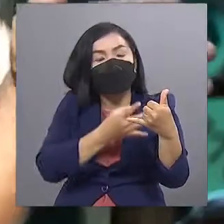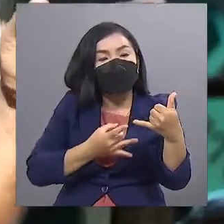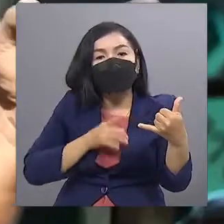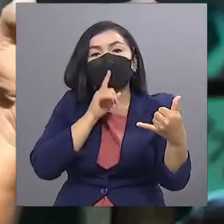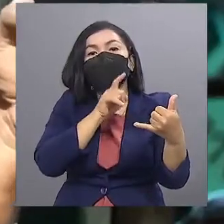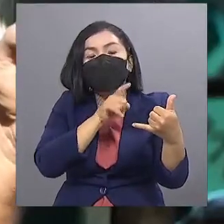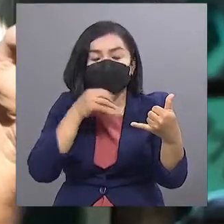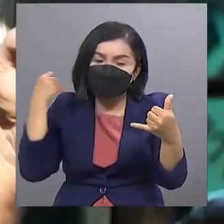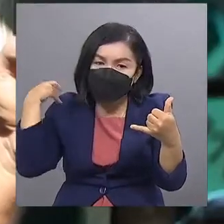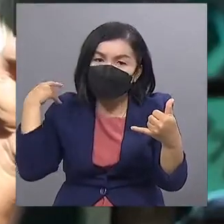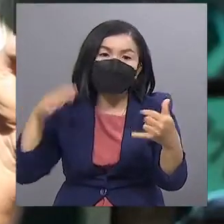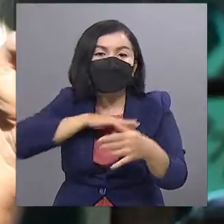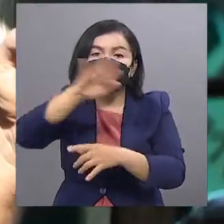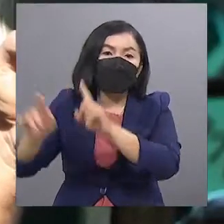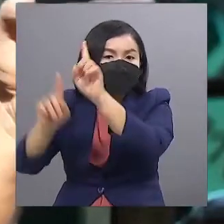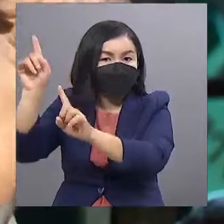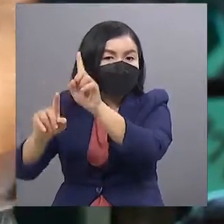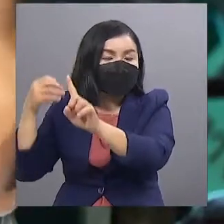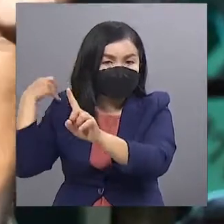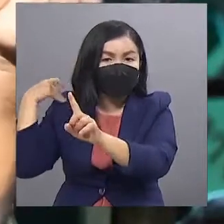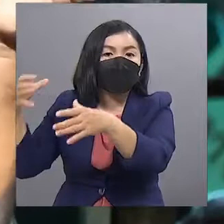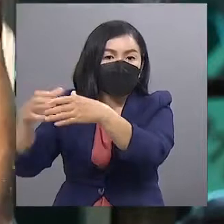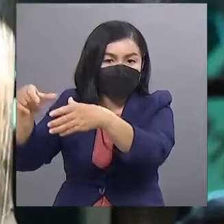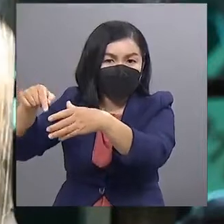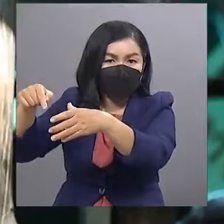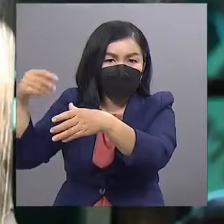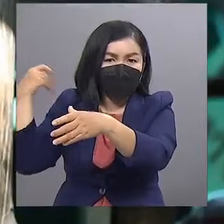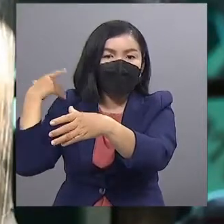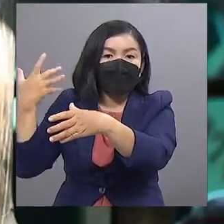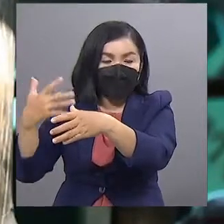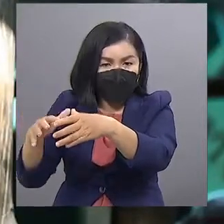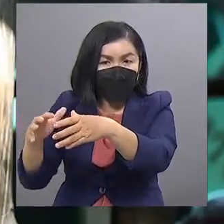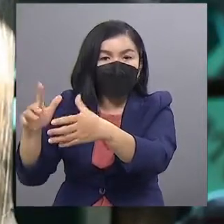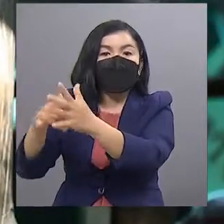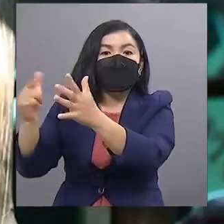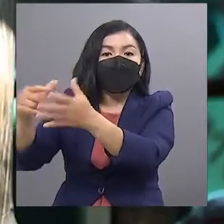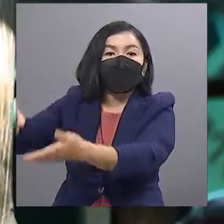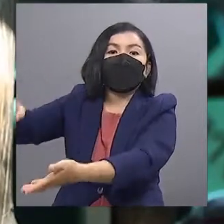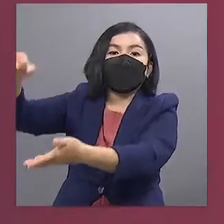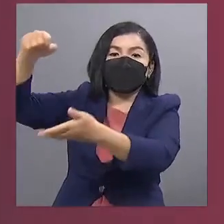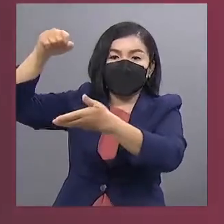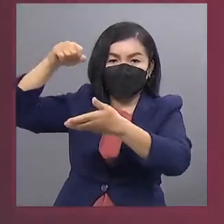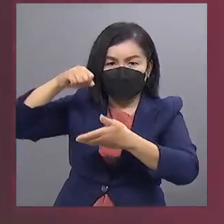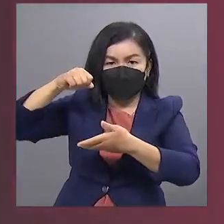กลประเมือาการใหอกทีแลวกจะส่งยา welcomed